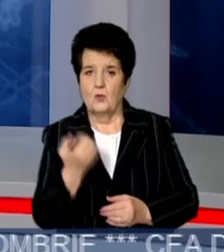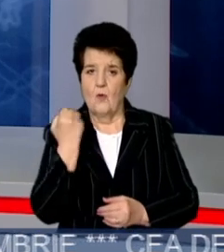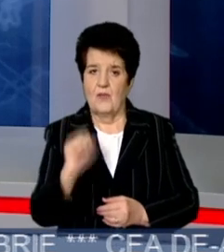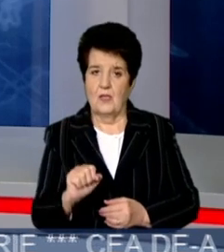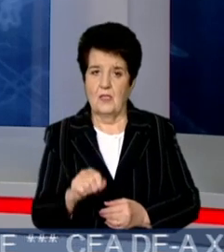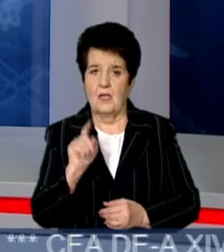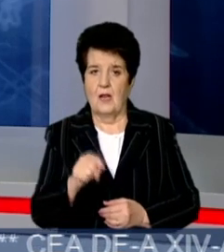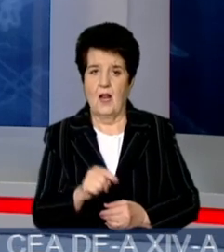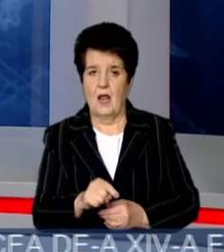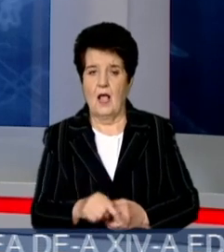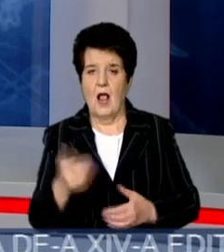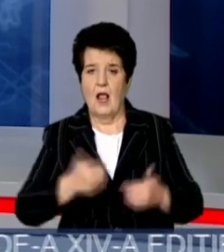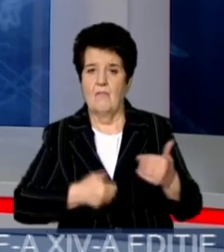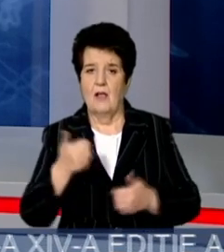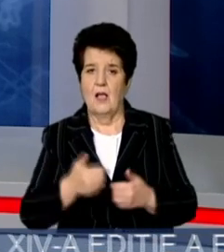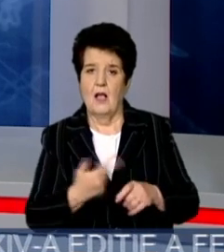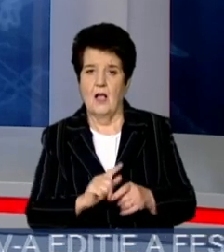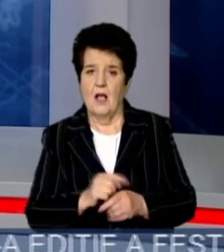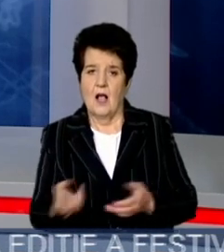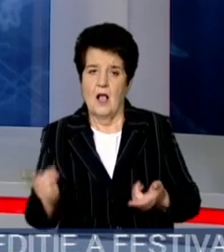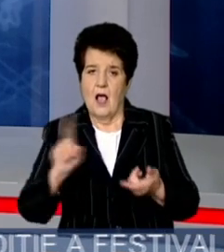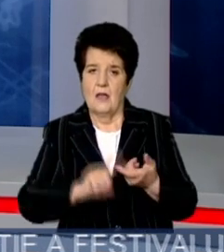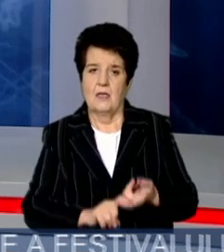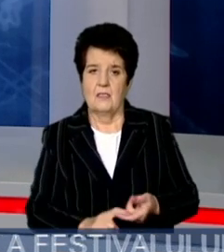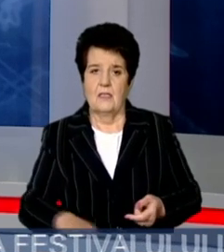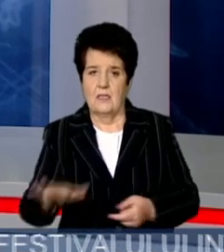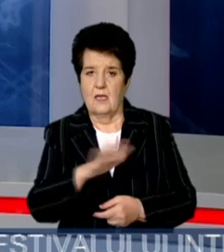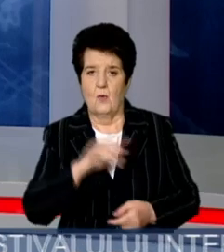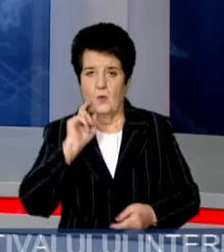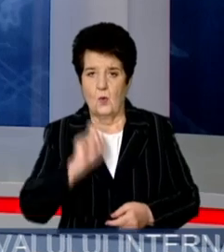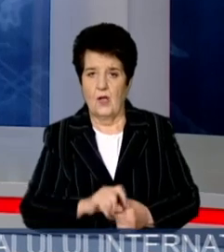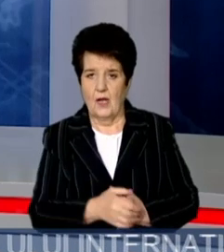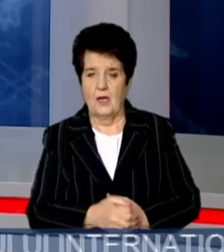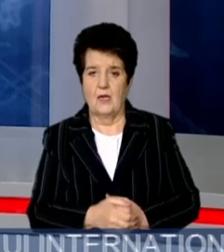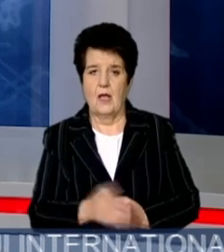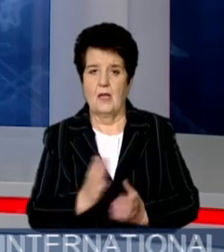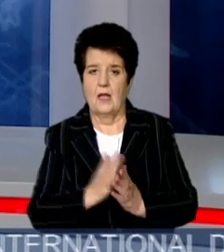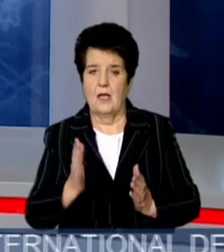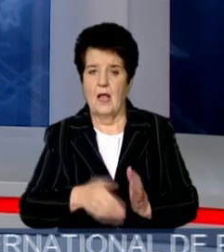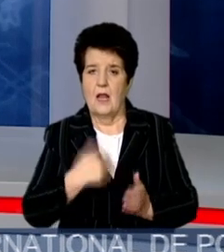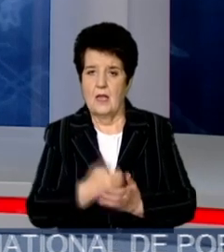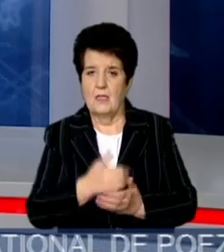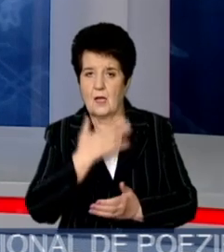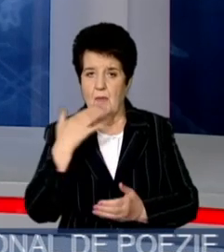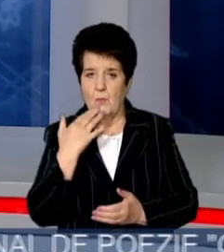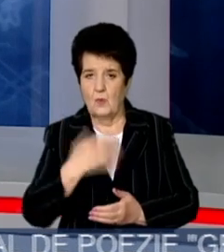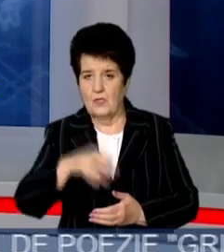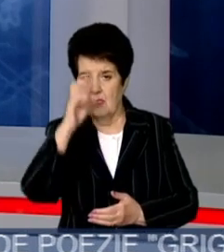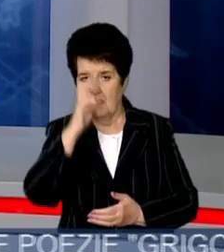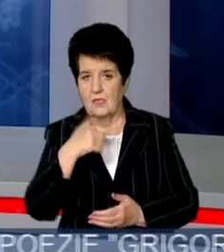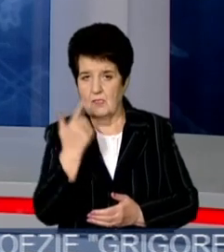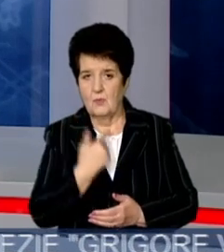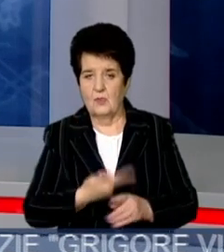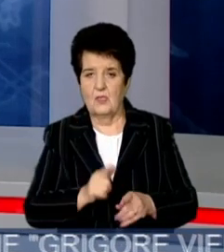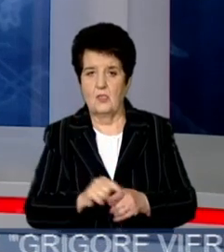la pretinsul referendum care prevede anexarea teritoriului ucrainian liderii mai multor țări au calificat ca acestea au fost